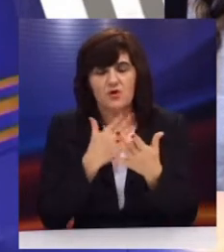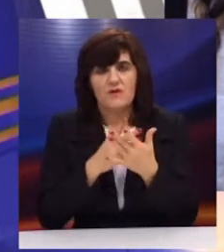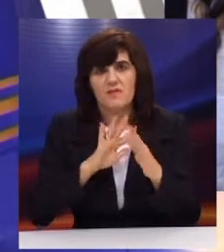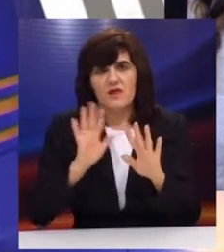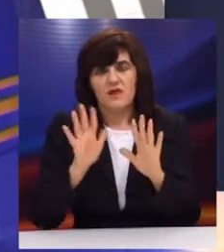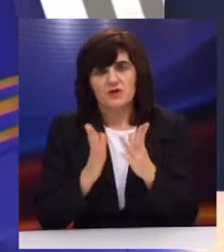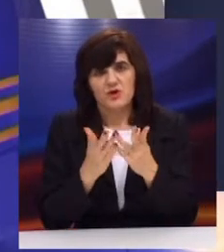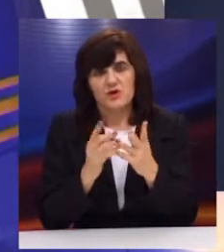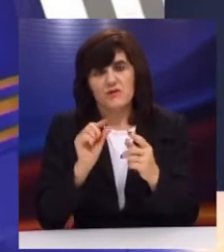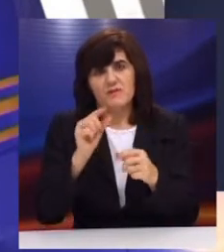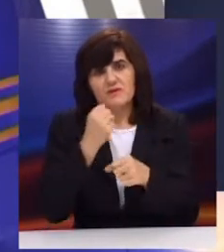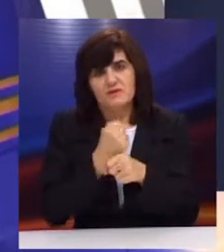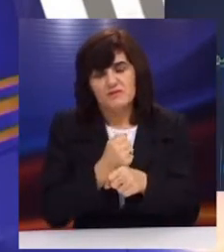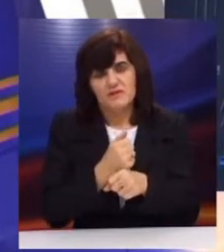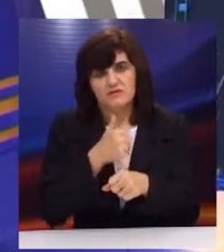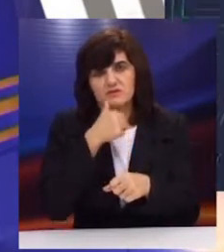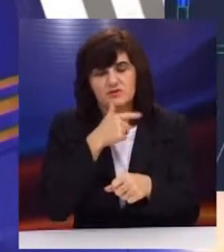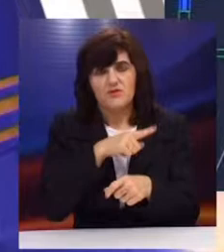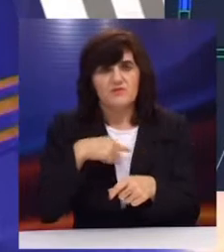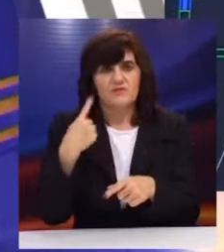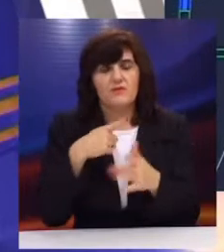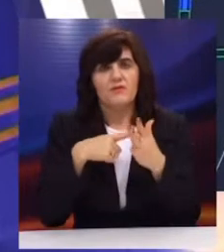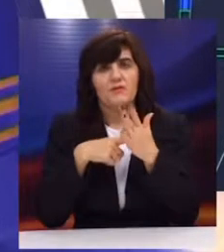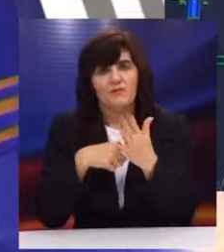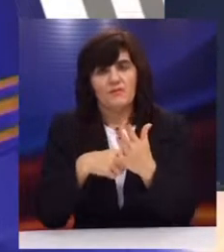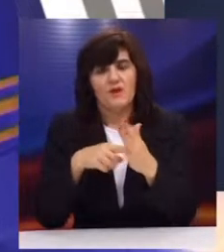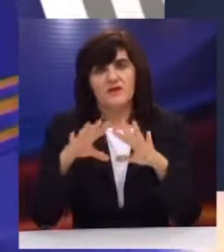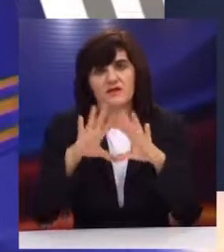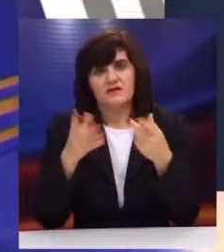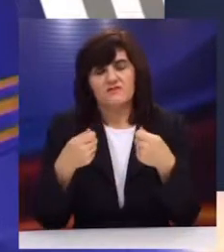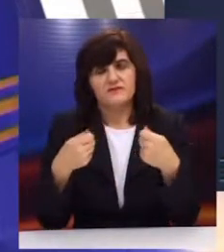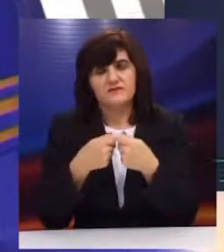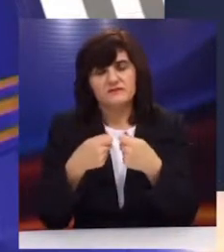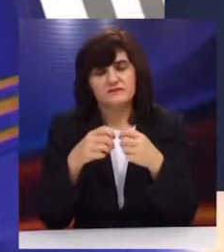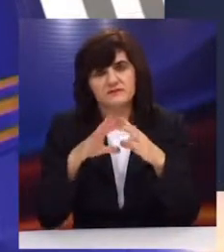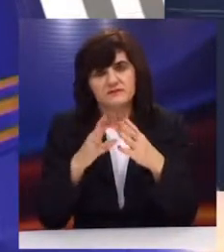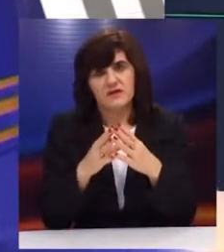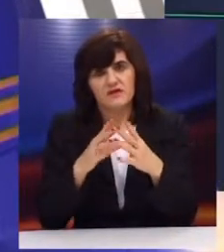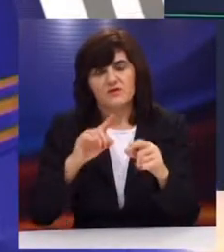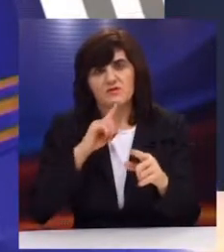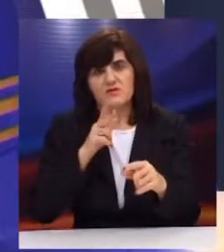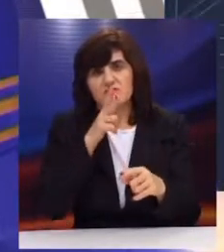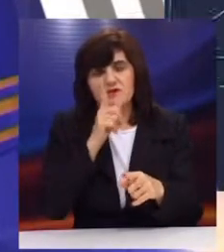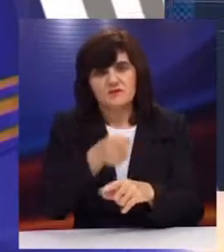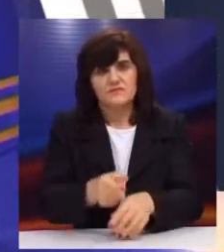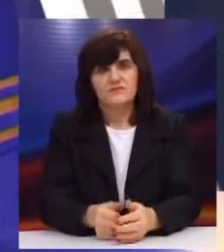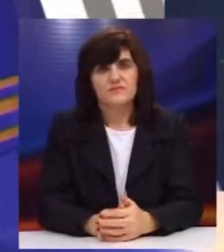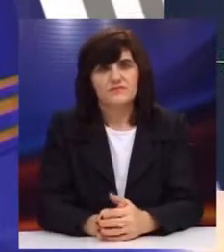štrajku uz minimum procesa rada, čime su prosvetari pokazali da su složni i istrajni u svojim zahtevima.